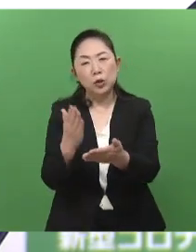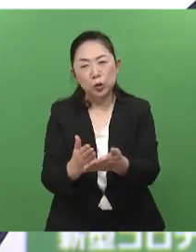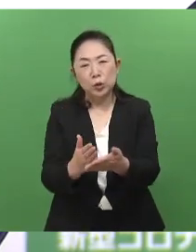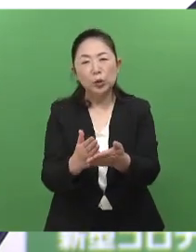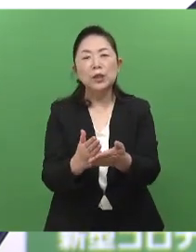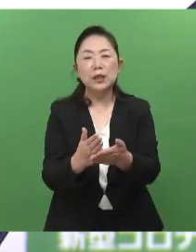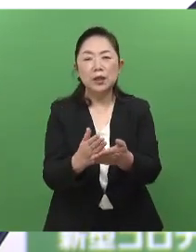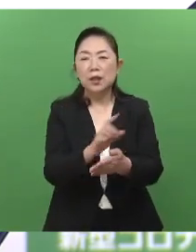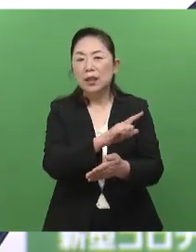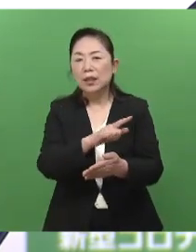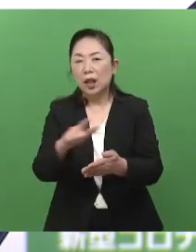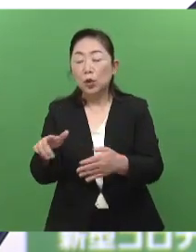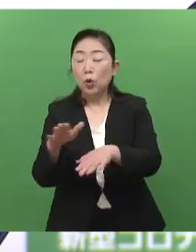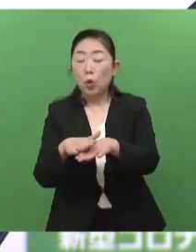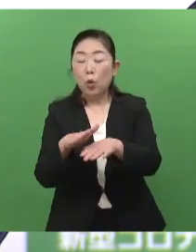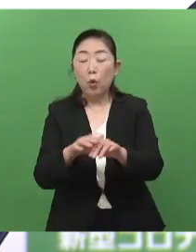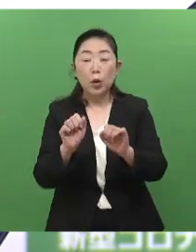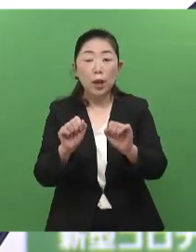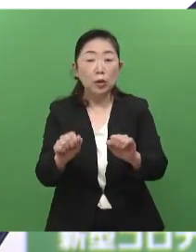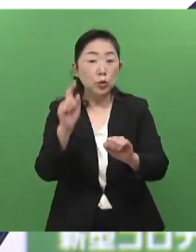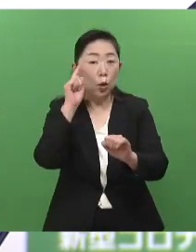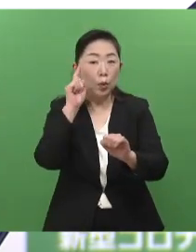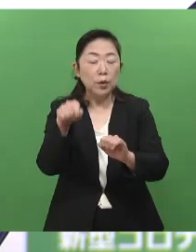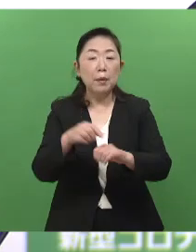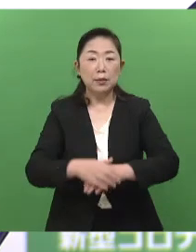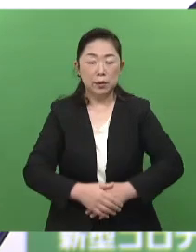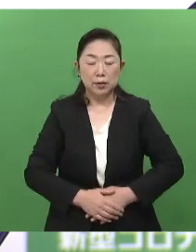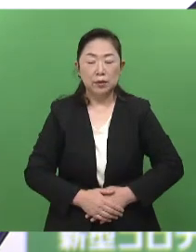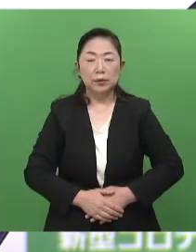るかというふうに思います。そして